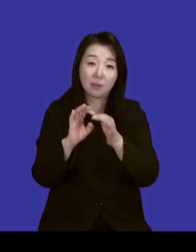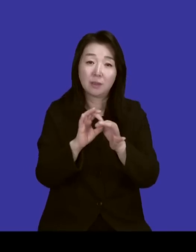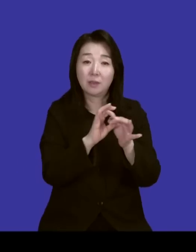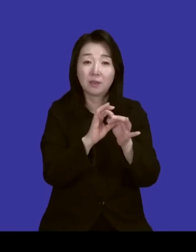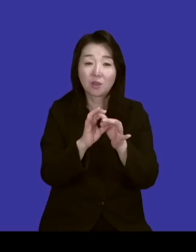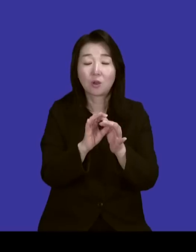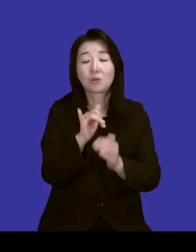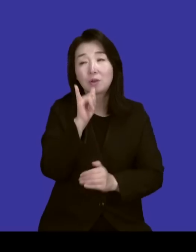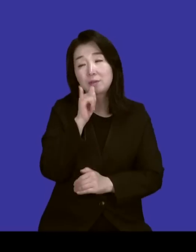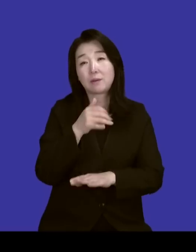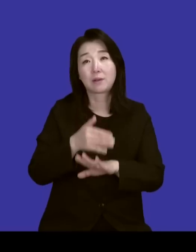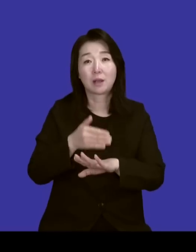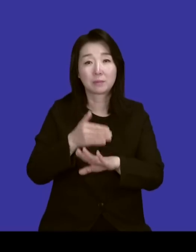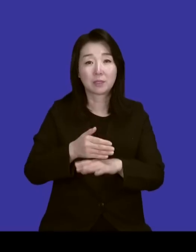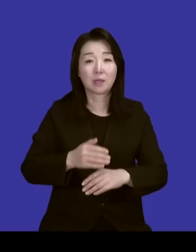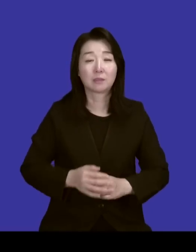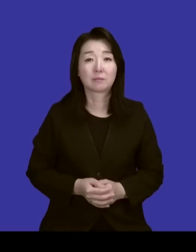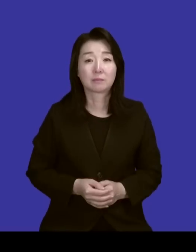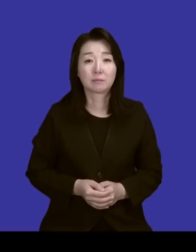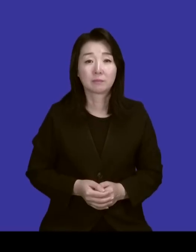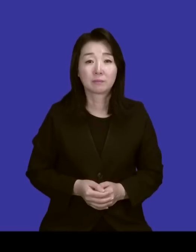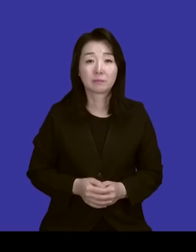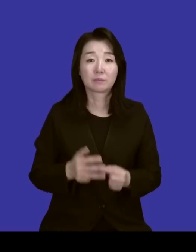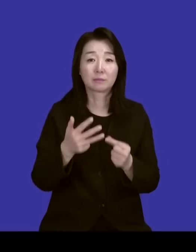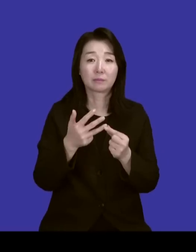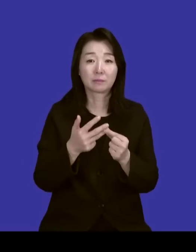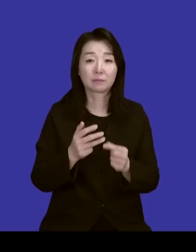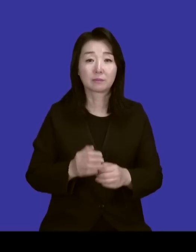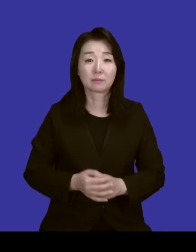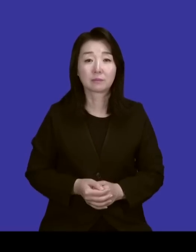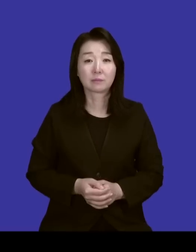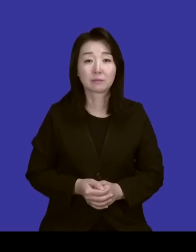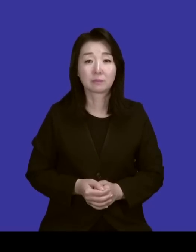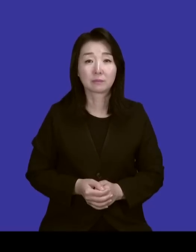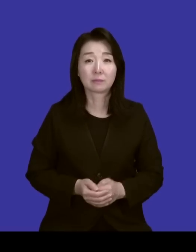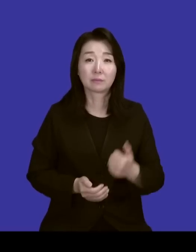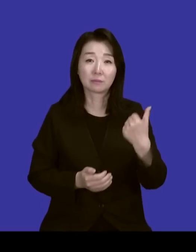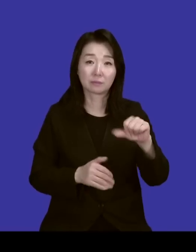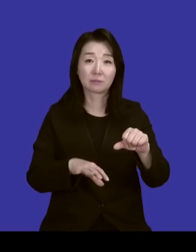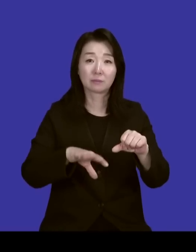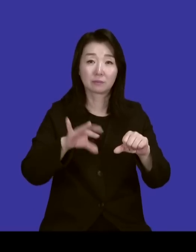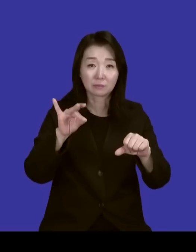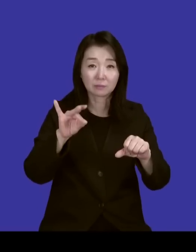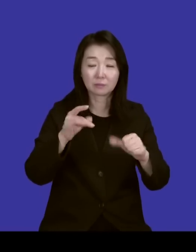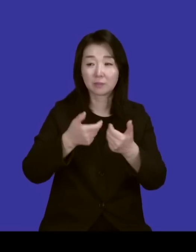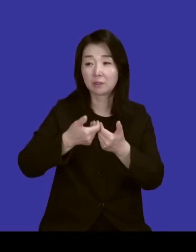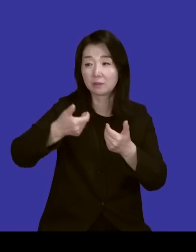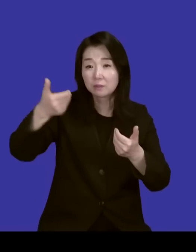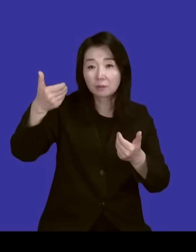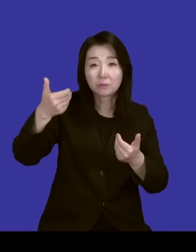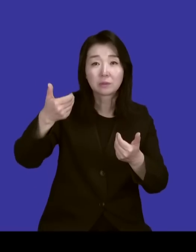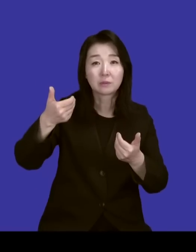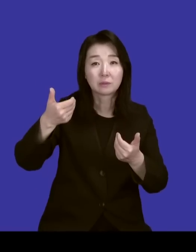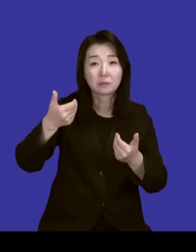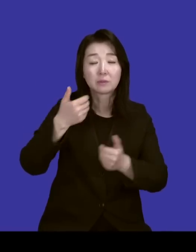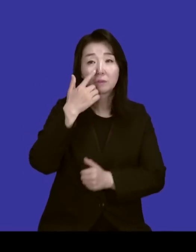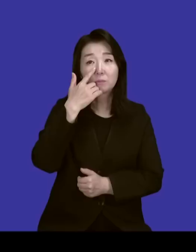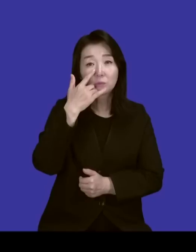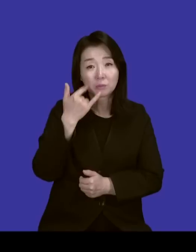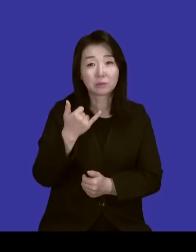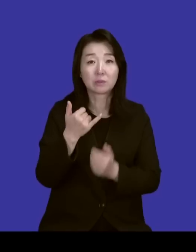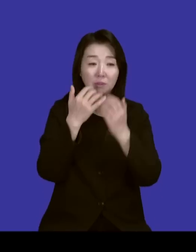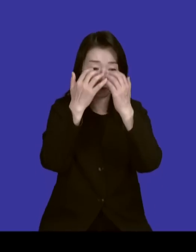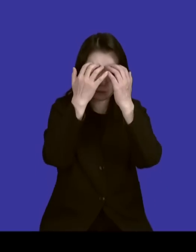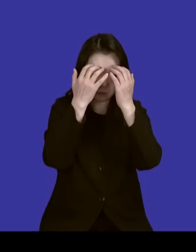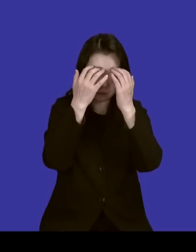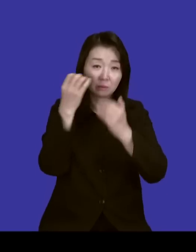감사합니다. 여덟 번째, 또한 자식들을 먼저 떠나보낸 수많은 부모들의